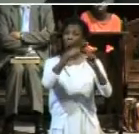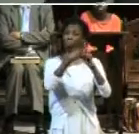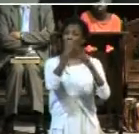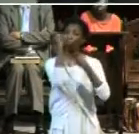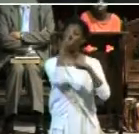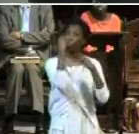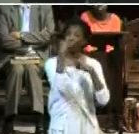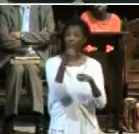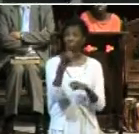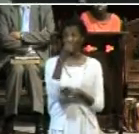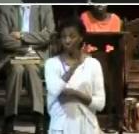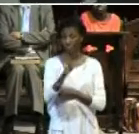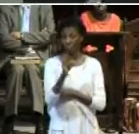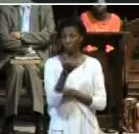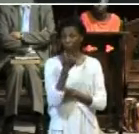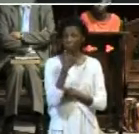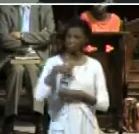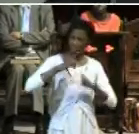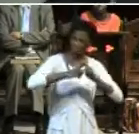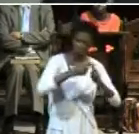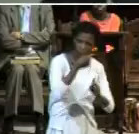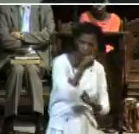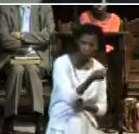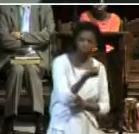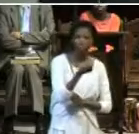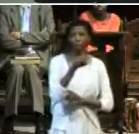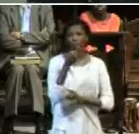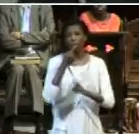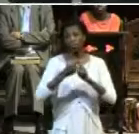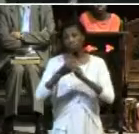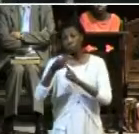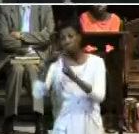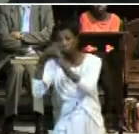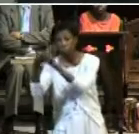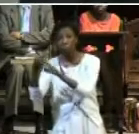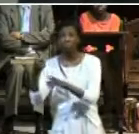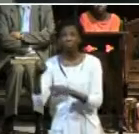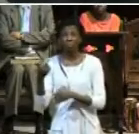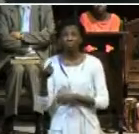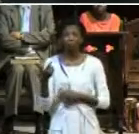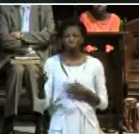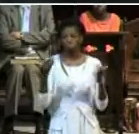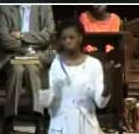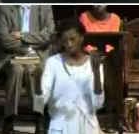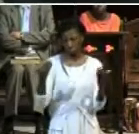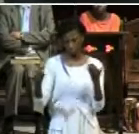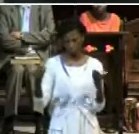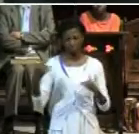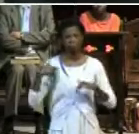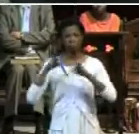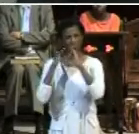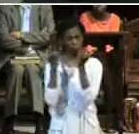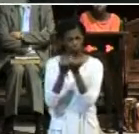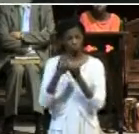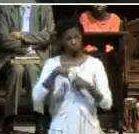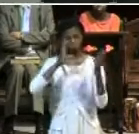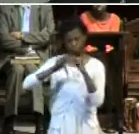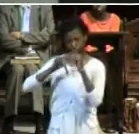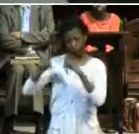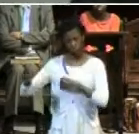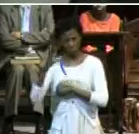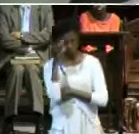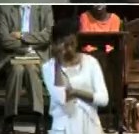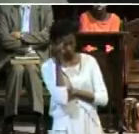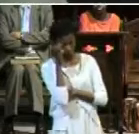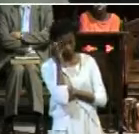contre, sur les avantages et inconvénients comparés. À la suite de cette réunion, il nous a écoutés fort attentivement, parce qu'il